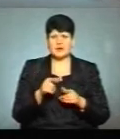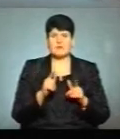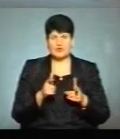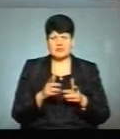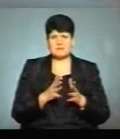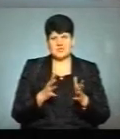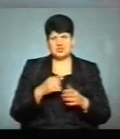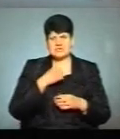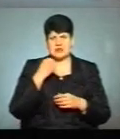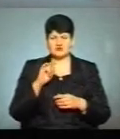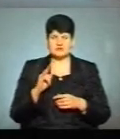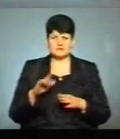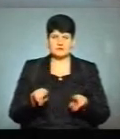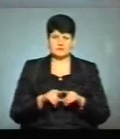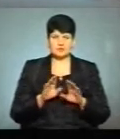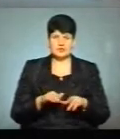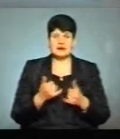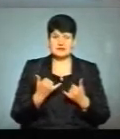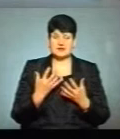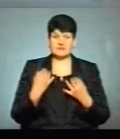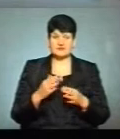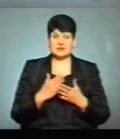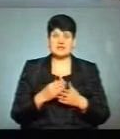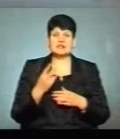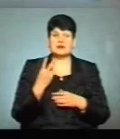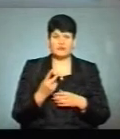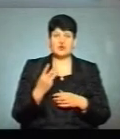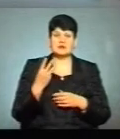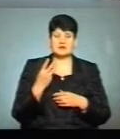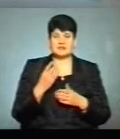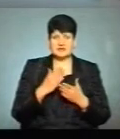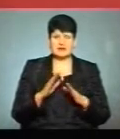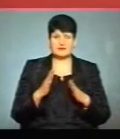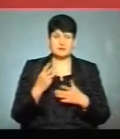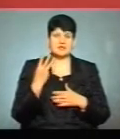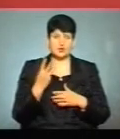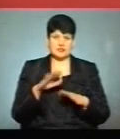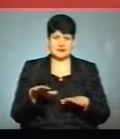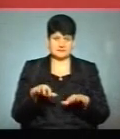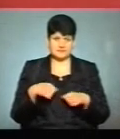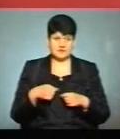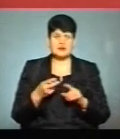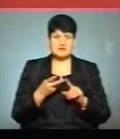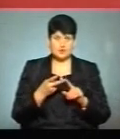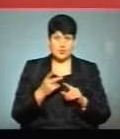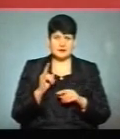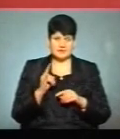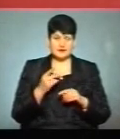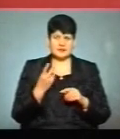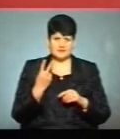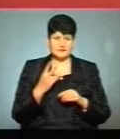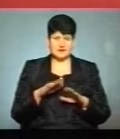більш старшу дитину. А зараз вже є така тенденція, що і на 2, і навіть є випадки, коли на 3. Це друга дитина, тобто 2 дитини